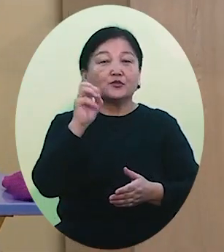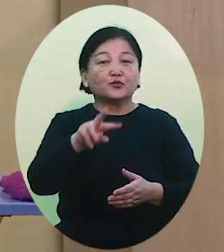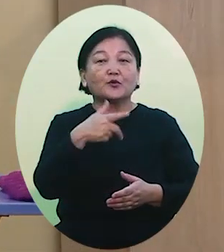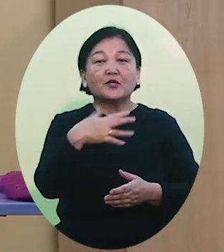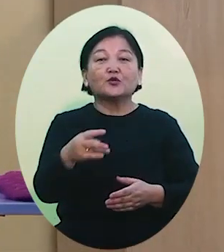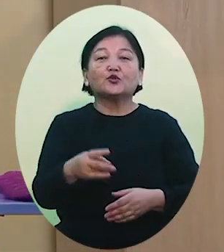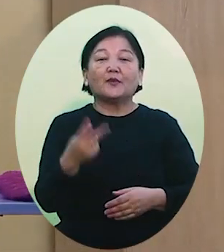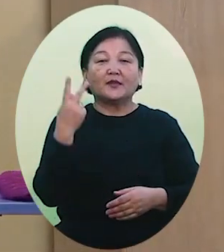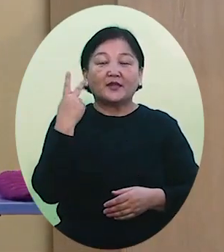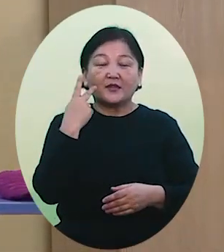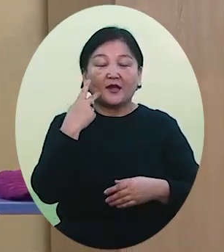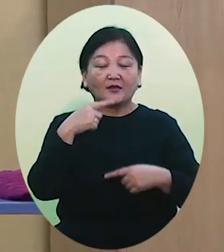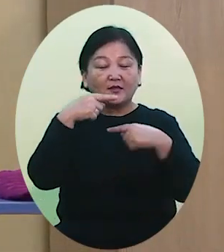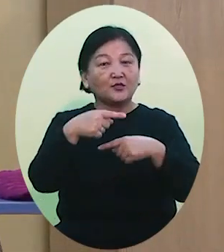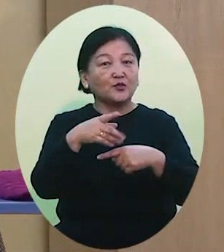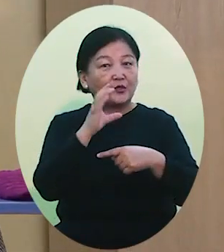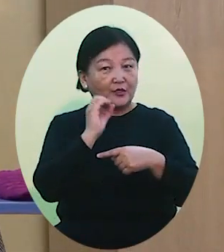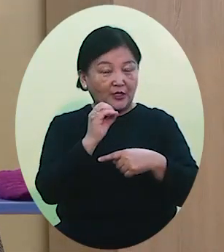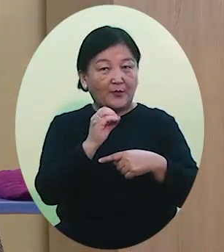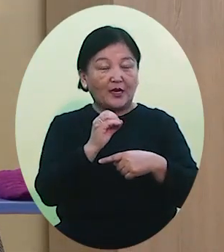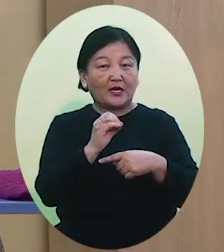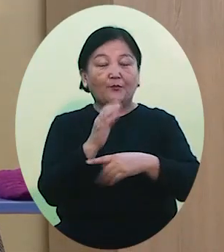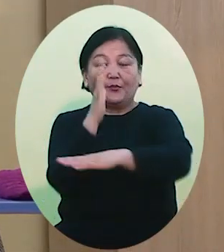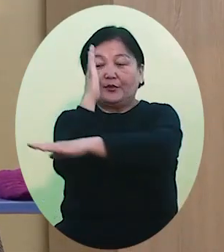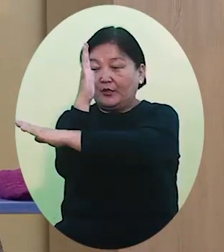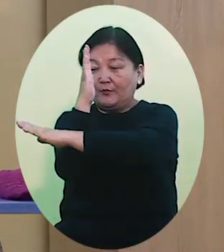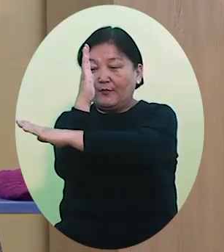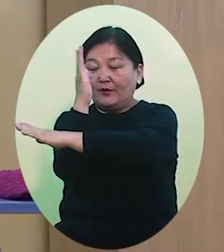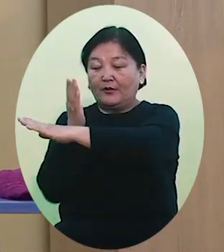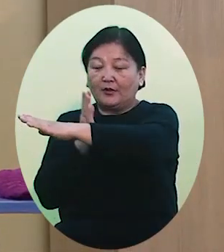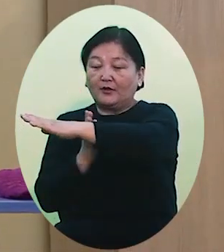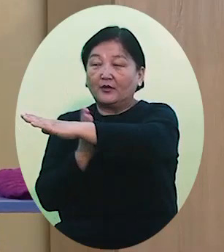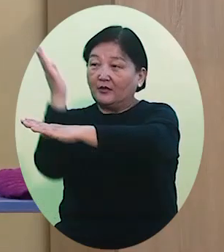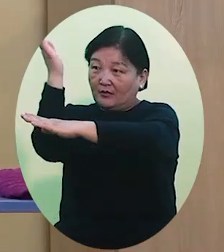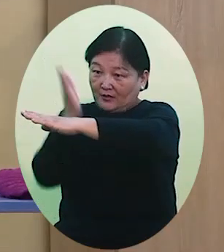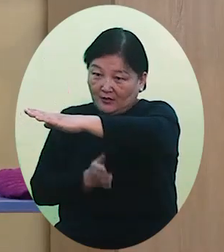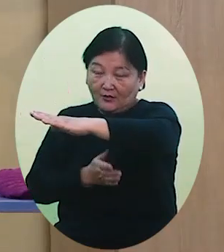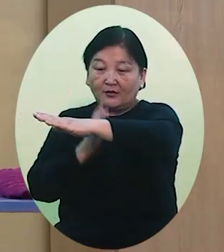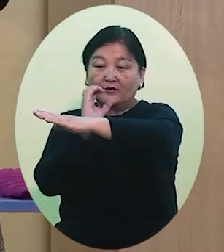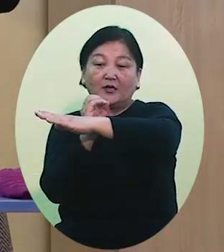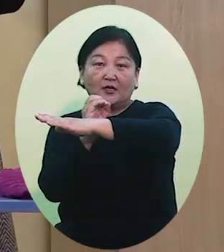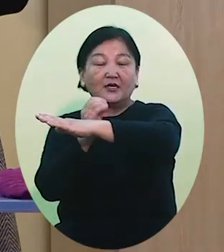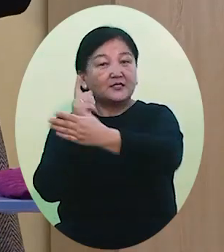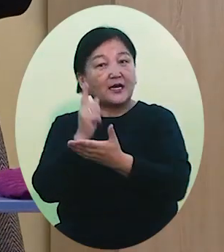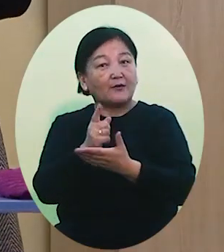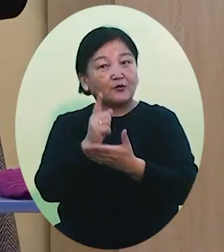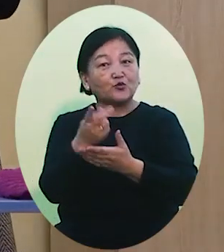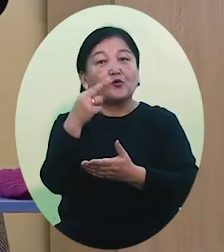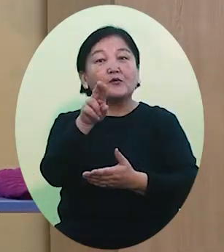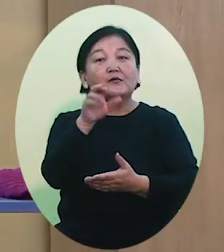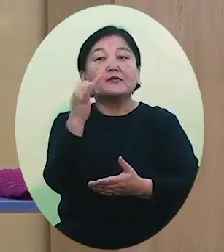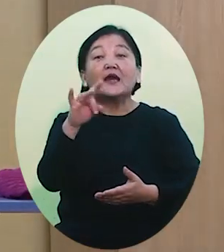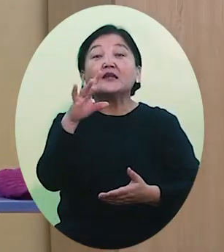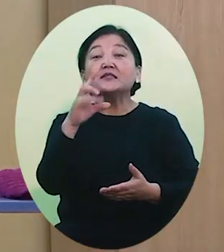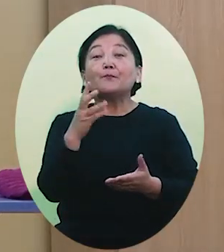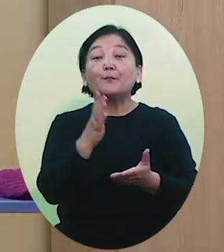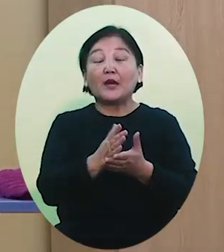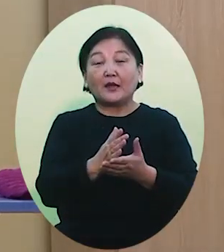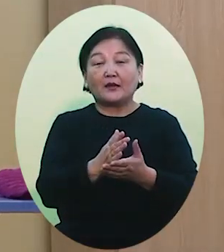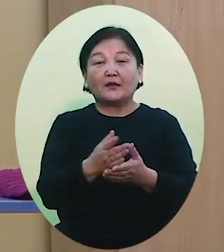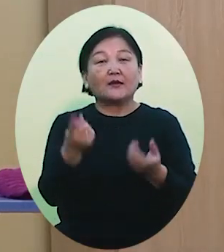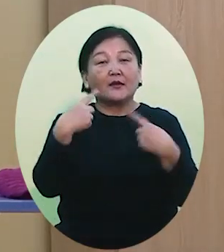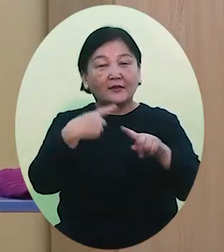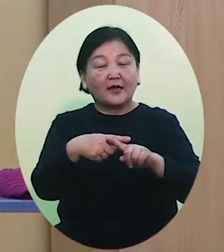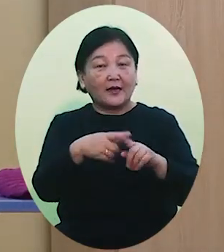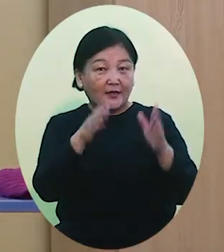график координатын ихийг дайрсан график гардыг байна. За гэхдээ дахиад ажиллая. Энд болохоор